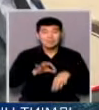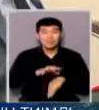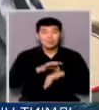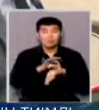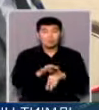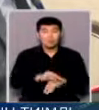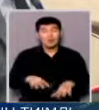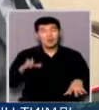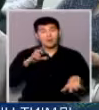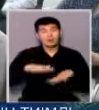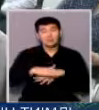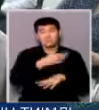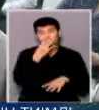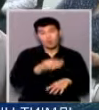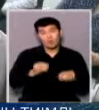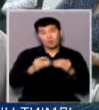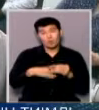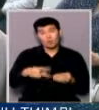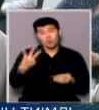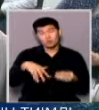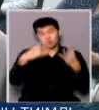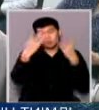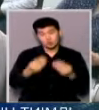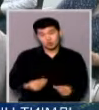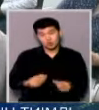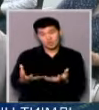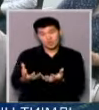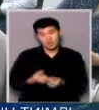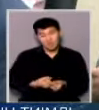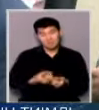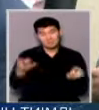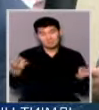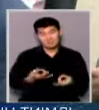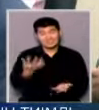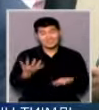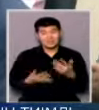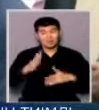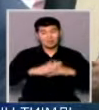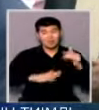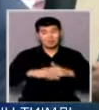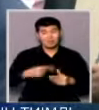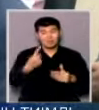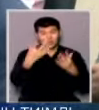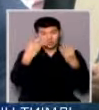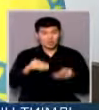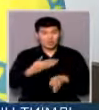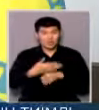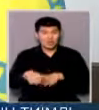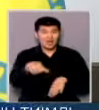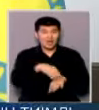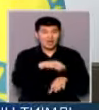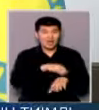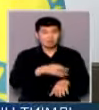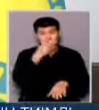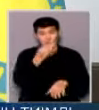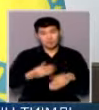Мемлекеттік қызметкерлер жауабын 15 немесе 30 күн аралығында беруі шарт. Егер маман тіпті бір күнге кешіксе, әкімшілік